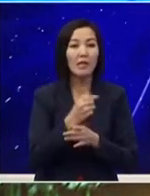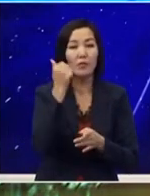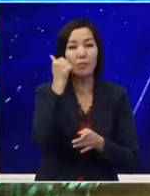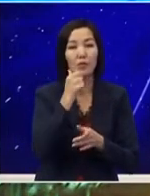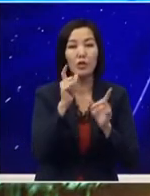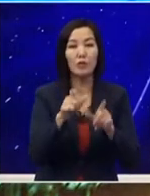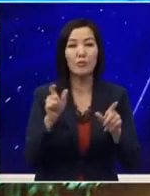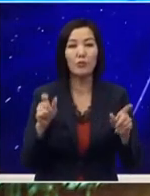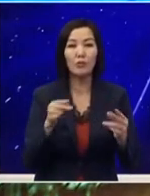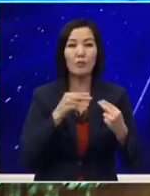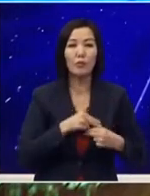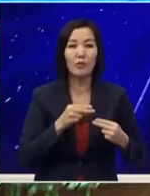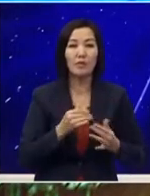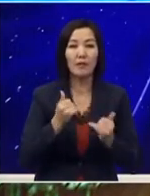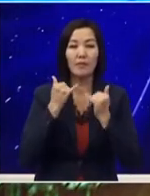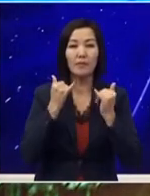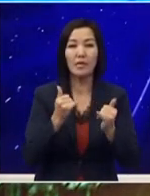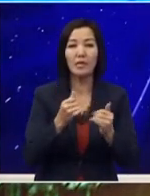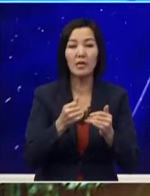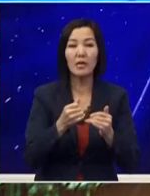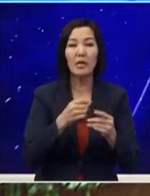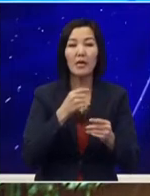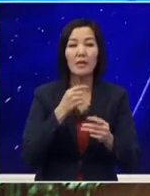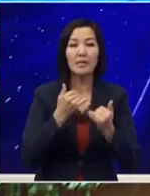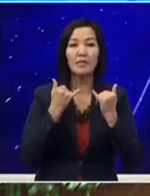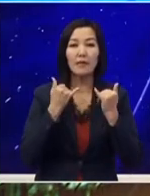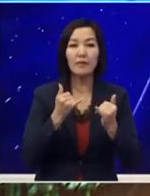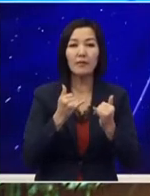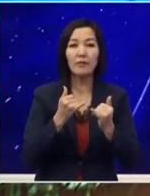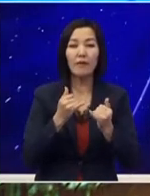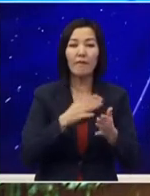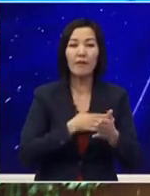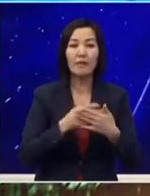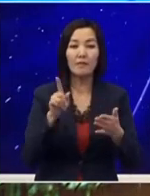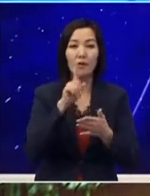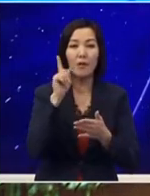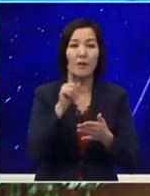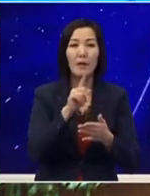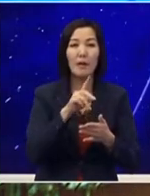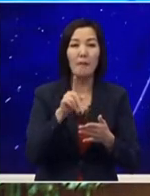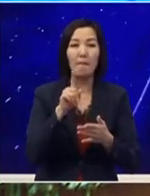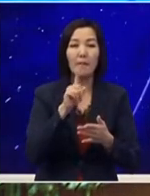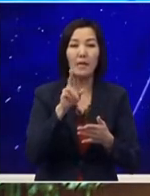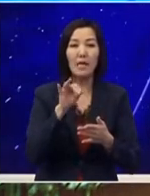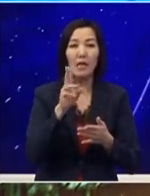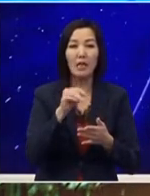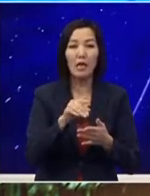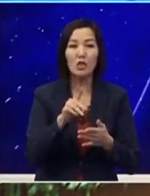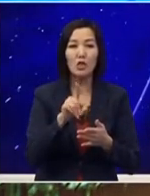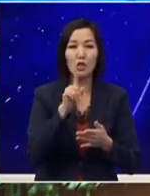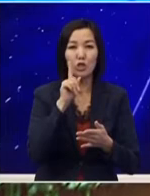и пожилым людям. Трудиться на благо старшего поколения вызвались волонтеры молодежного крыла «Жасотан», а также